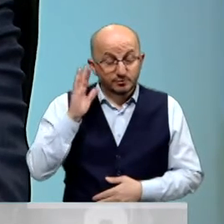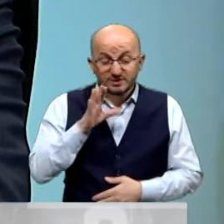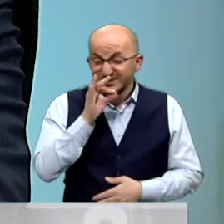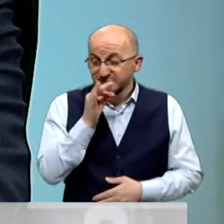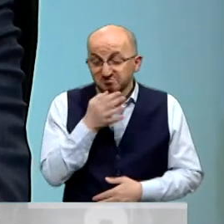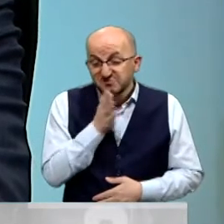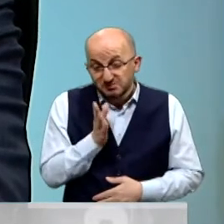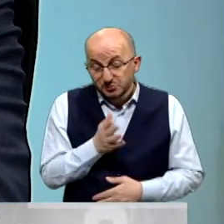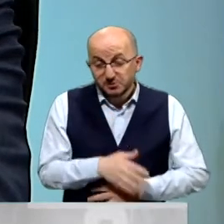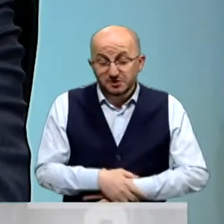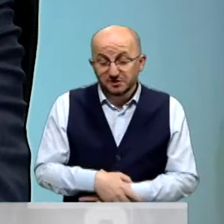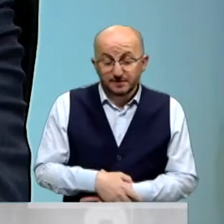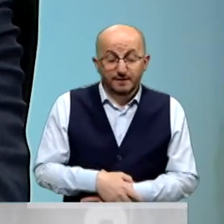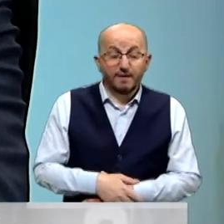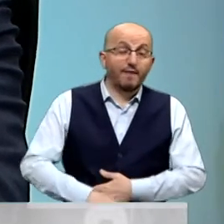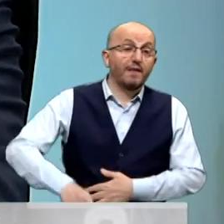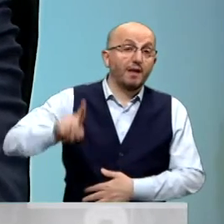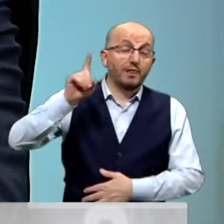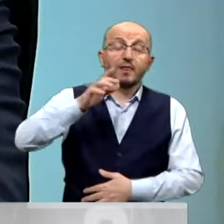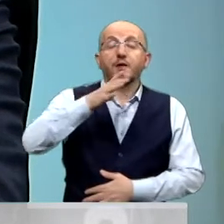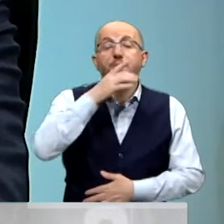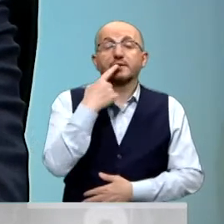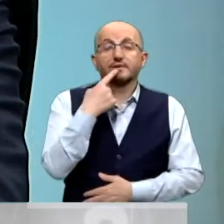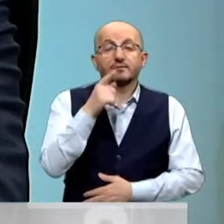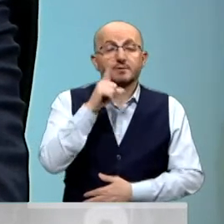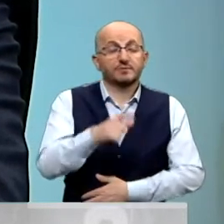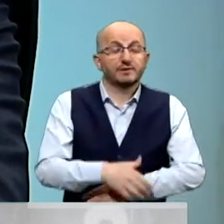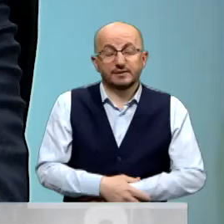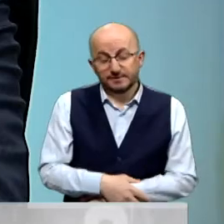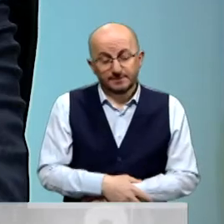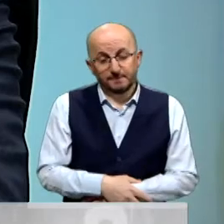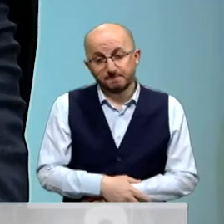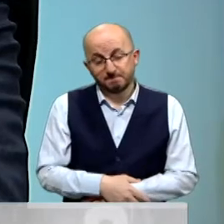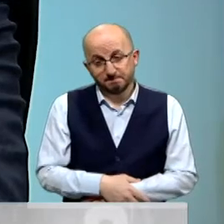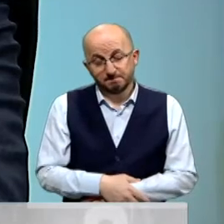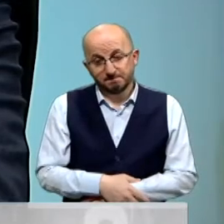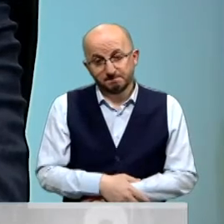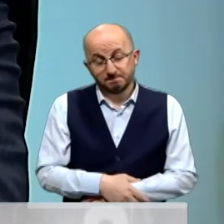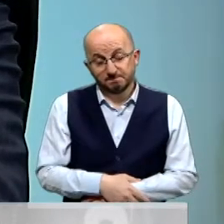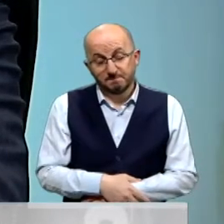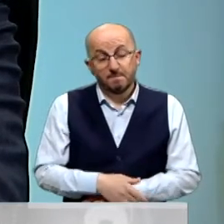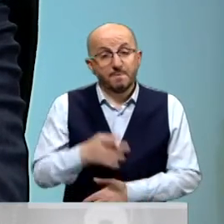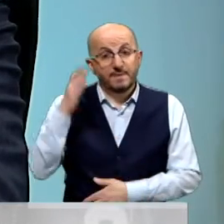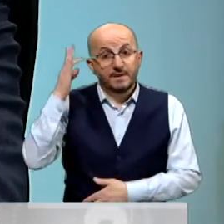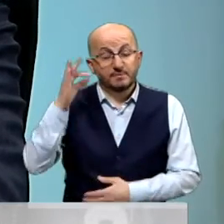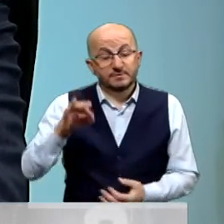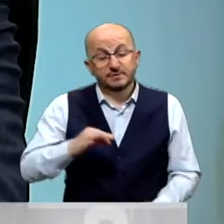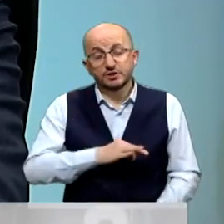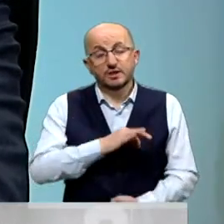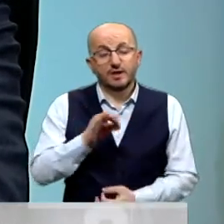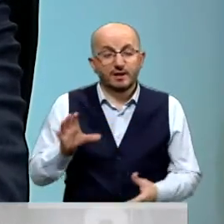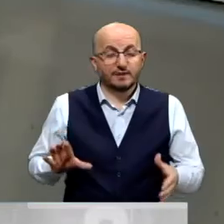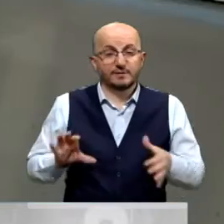olduğunu bilmiyorsak Allah bilir dememiz gerekir Dolayısıyla tanımadığımız kişiler